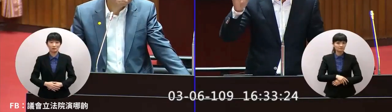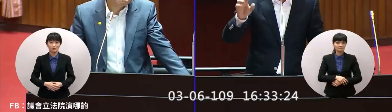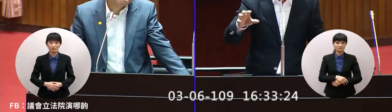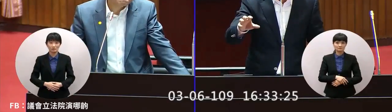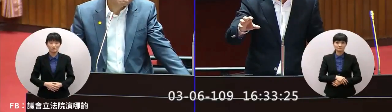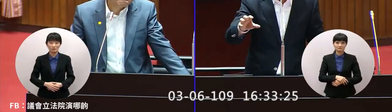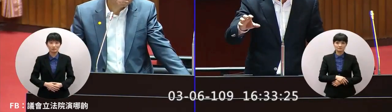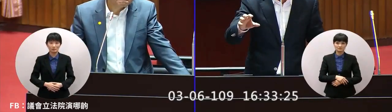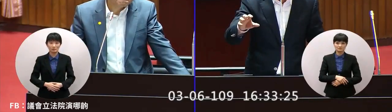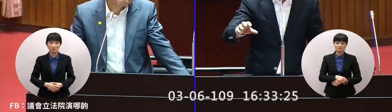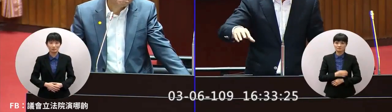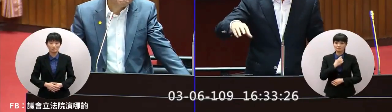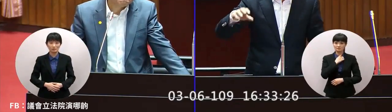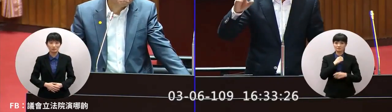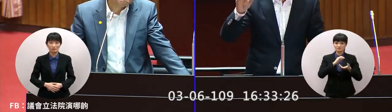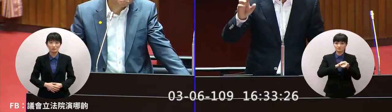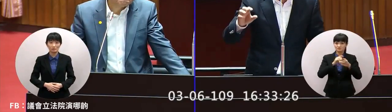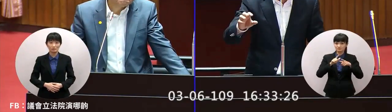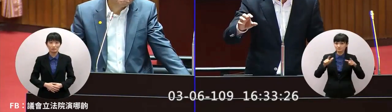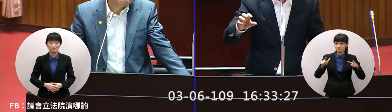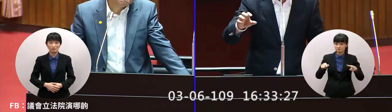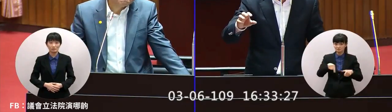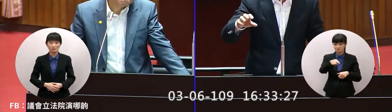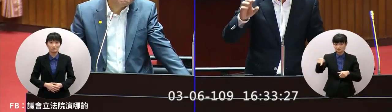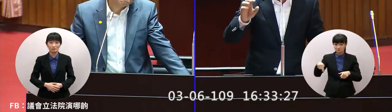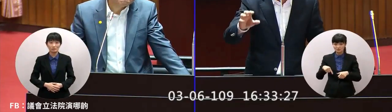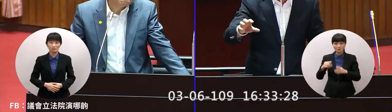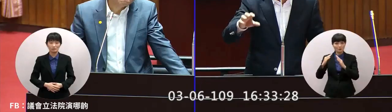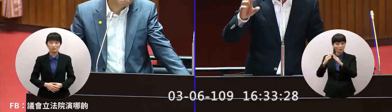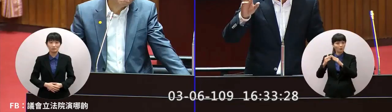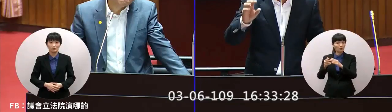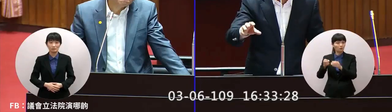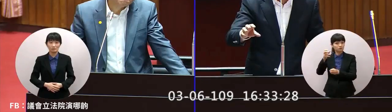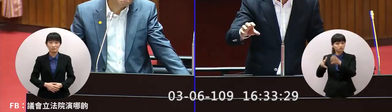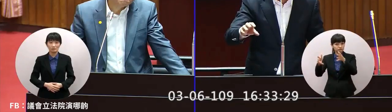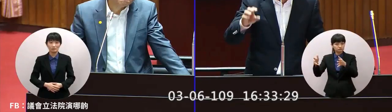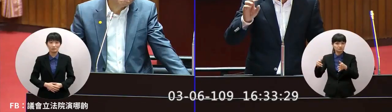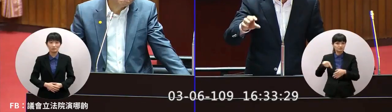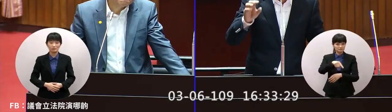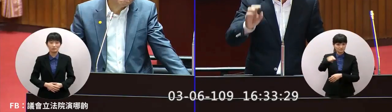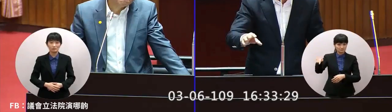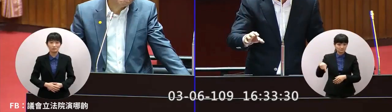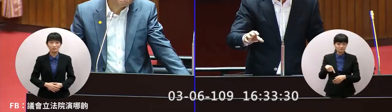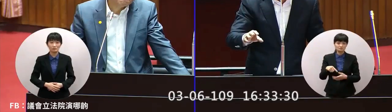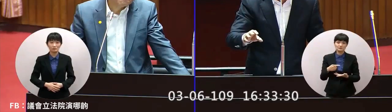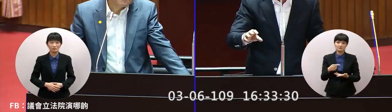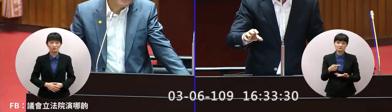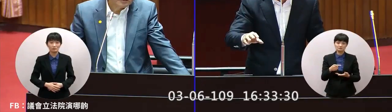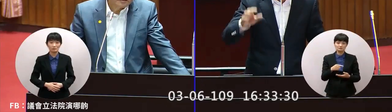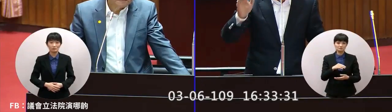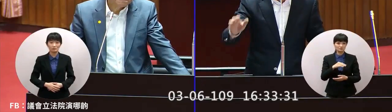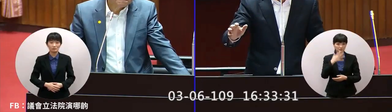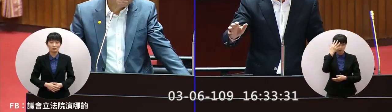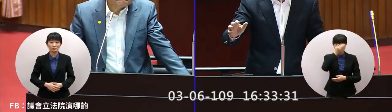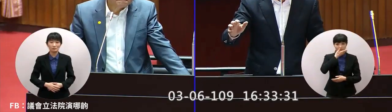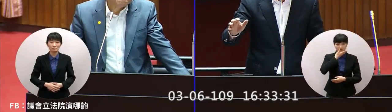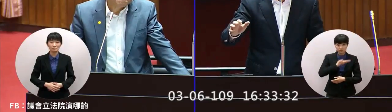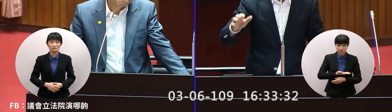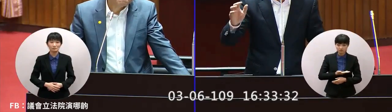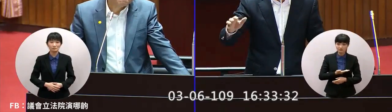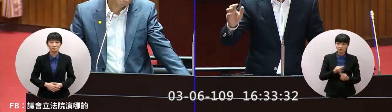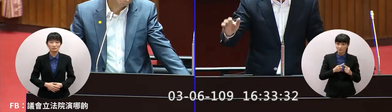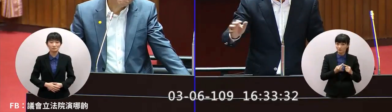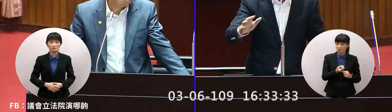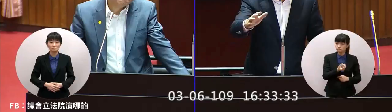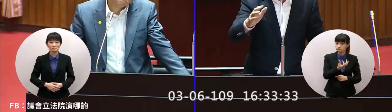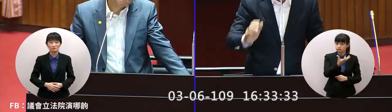会、大间病院，啊，无去思考到人口老化的所在会拄到这個问题啦。你要减轻